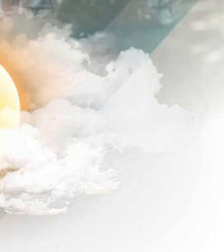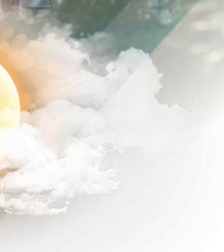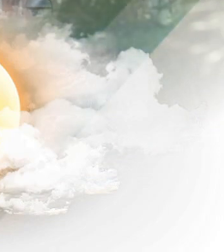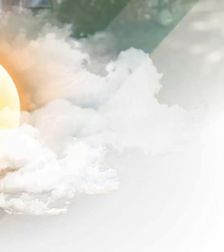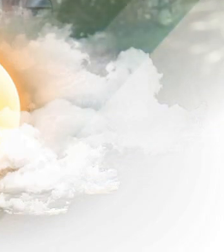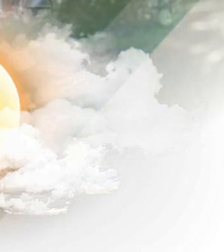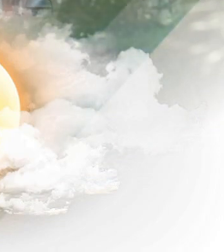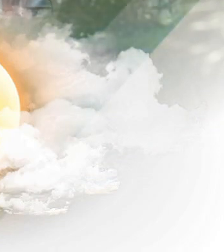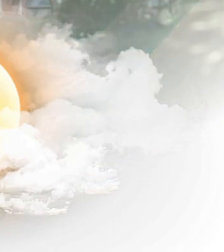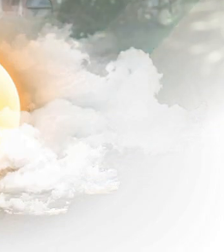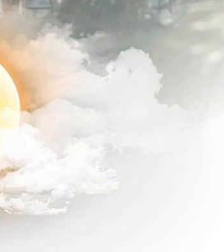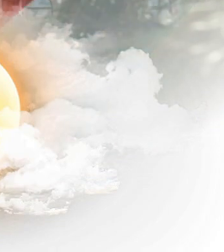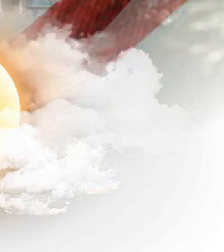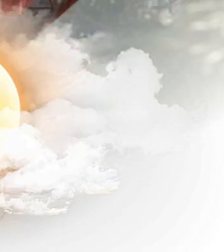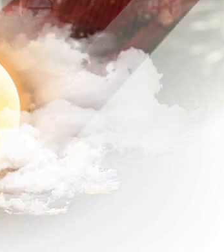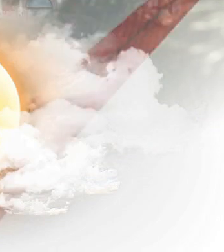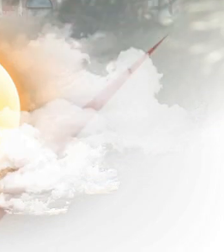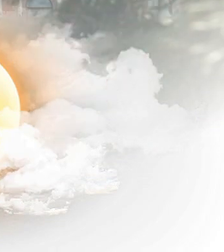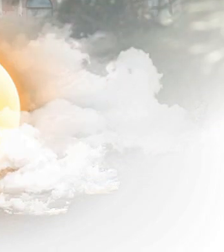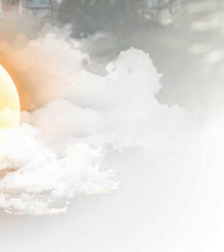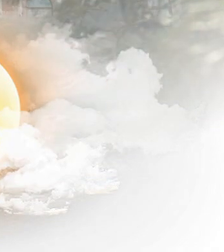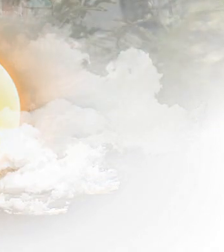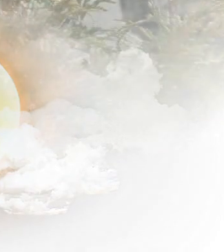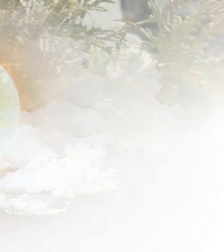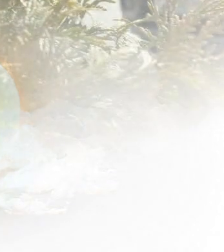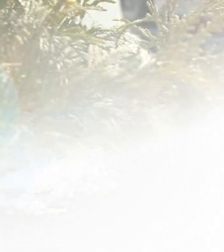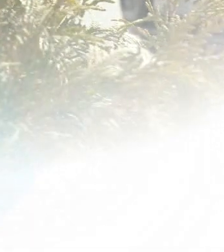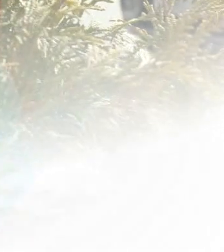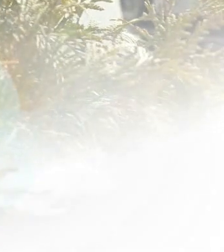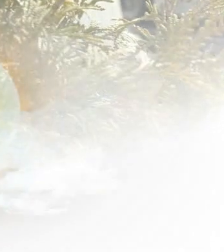Вецер паўночна-заходні 2-4 метры за секунду.